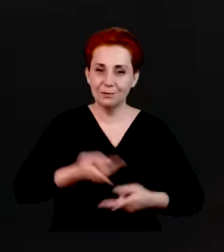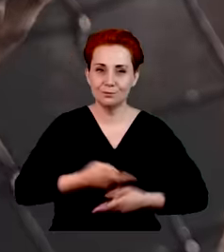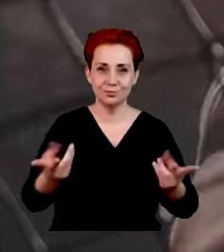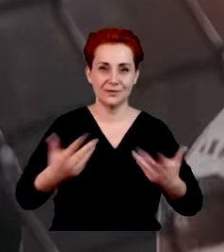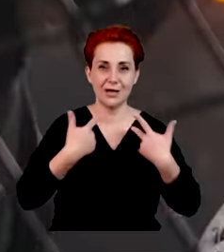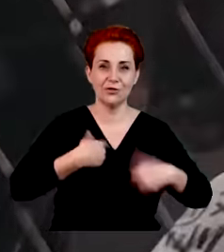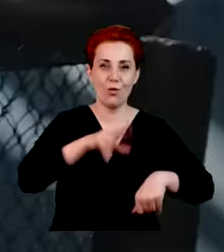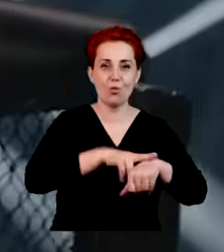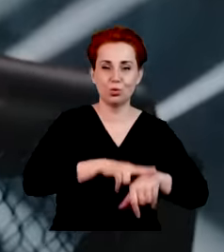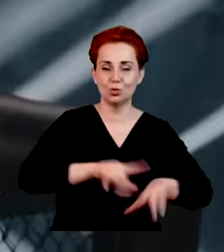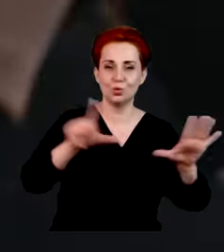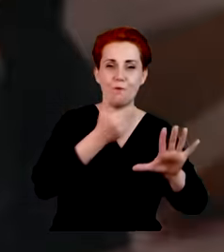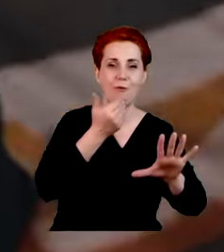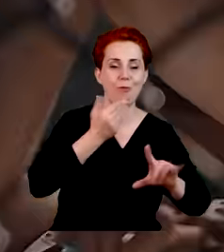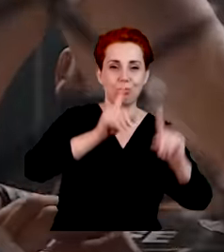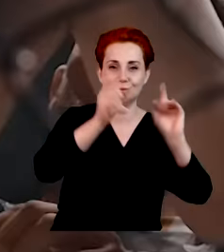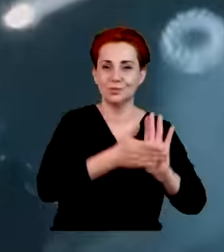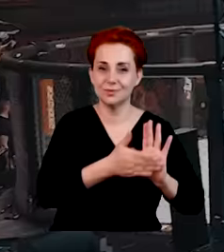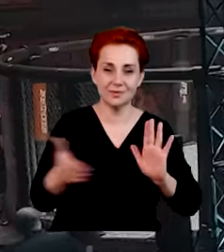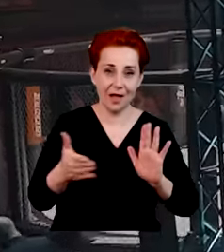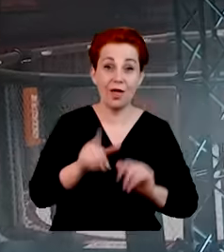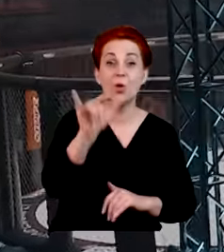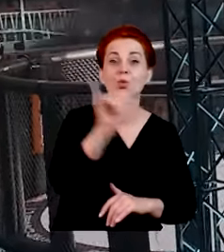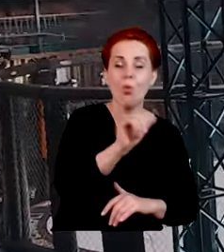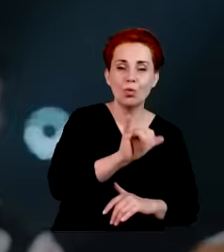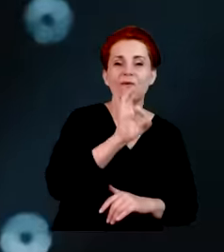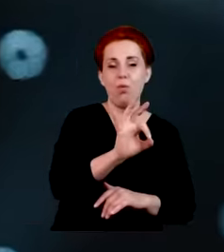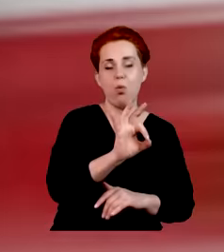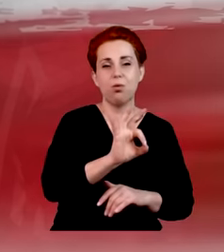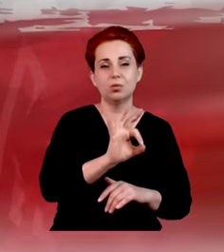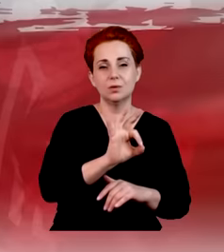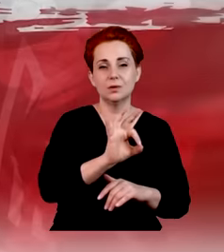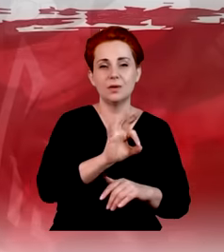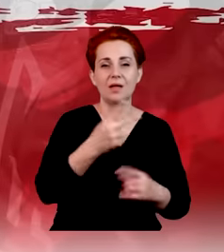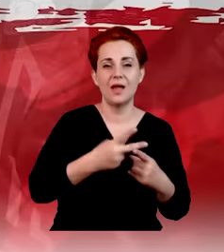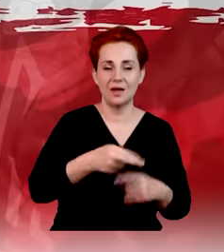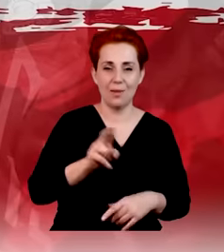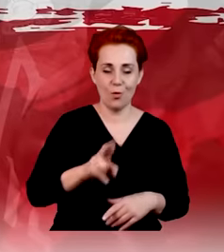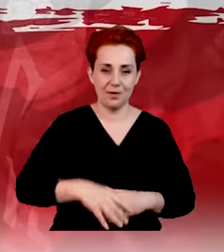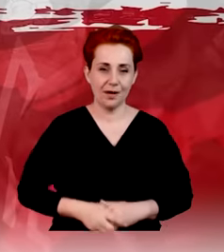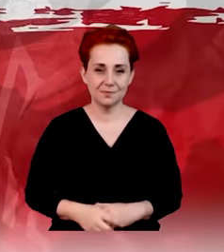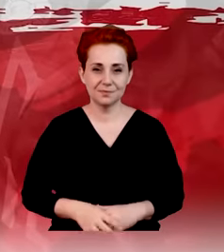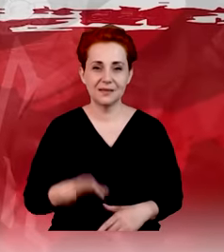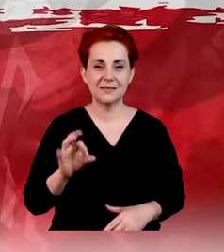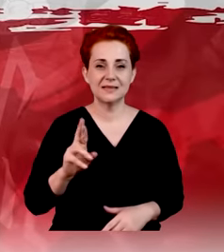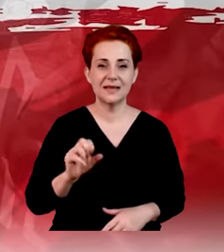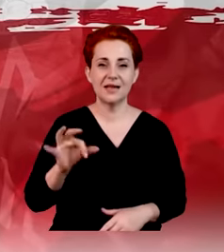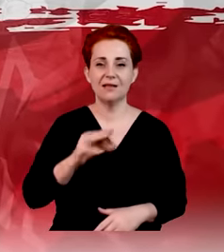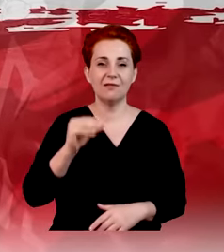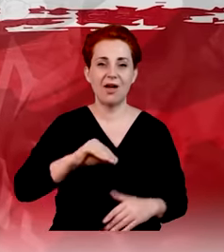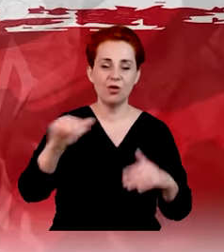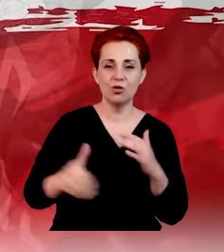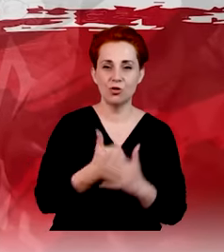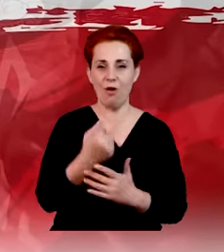godziny 19:00 na kanale YouTube telewizji Republika strive nowy wymiar